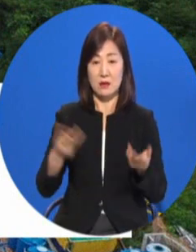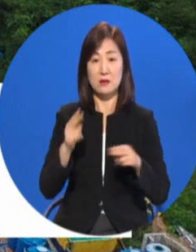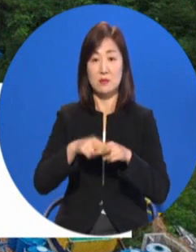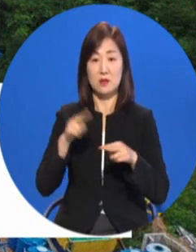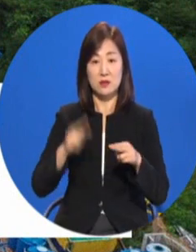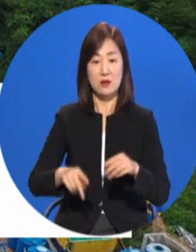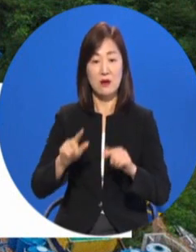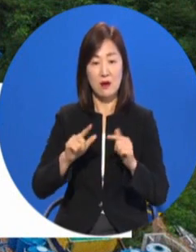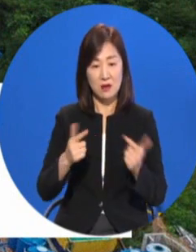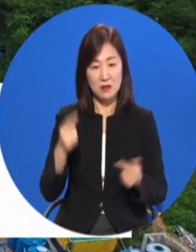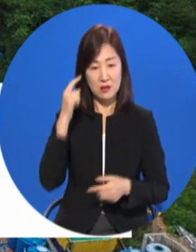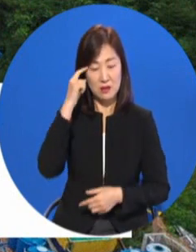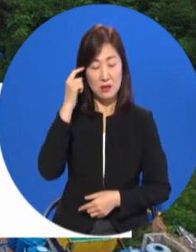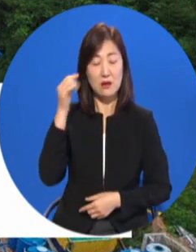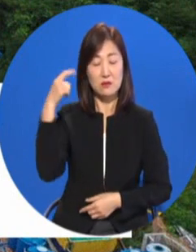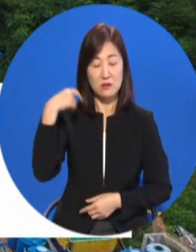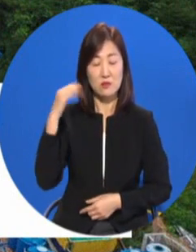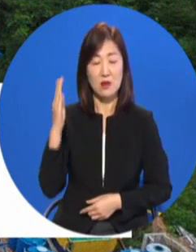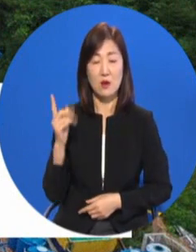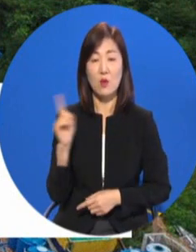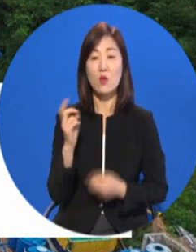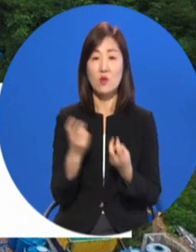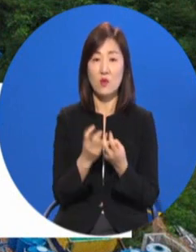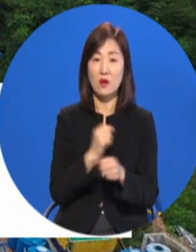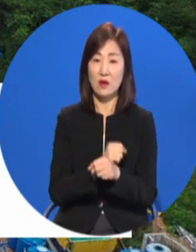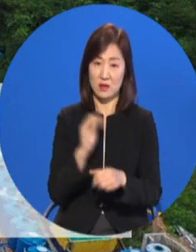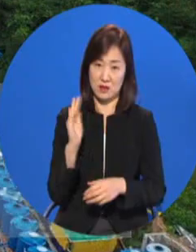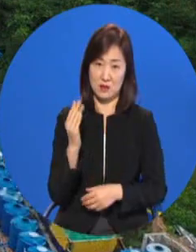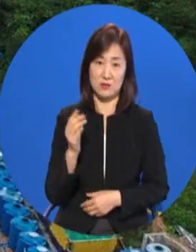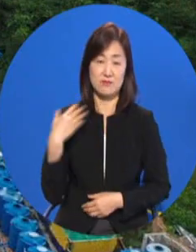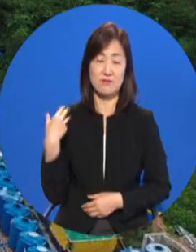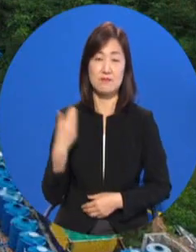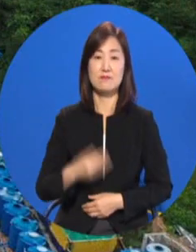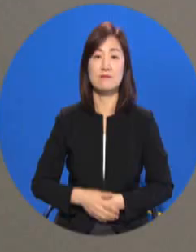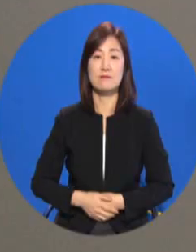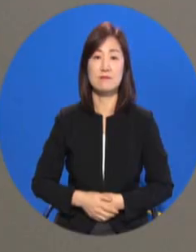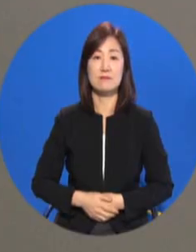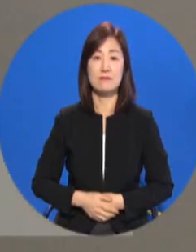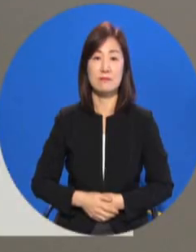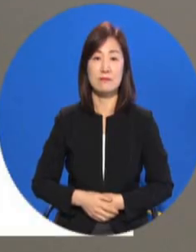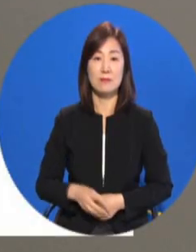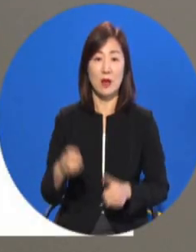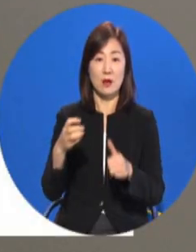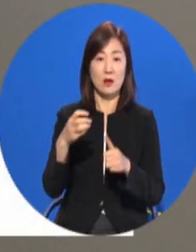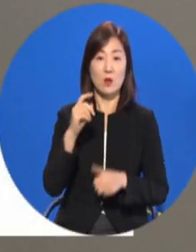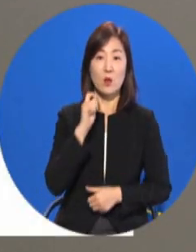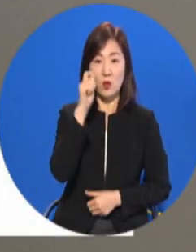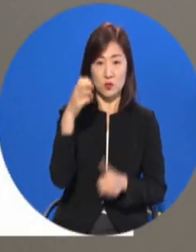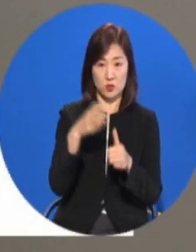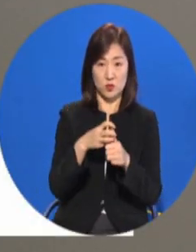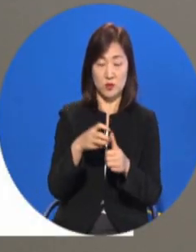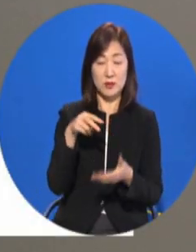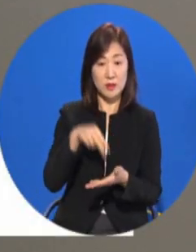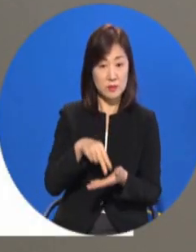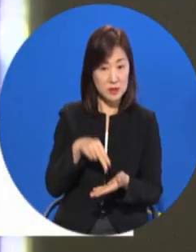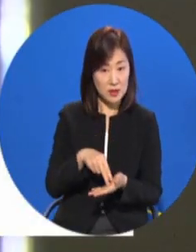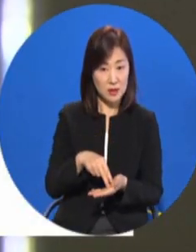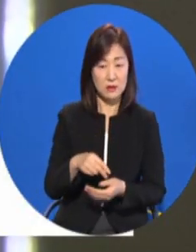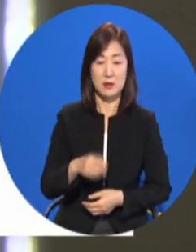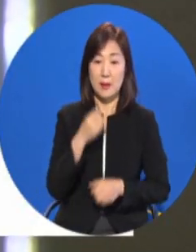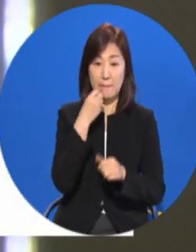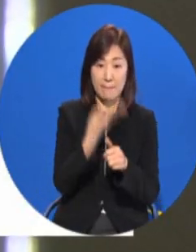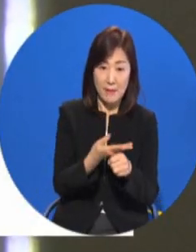생각은 꼬마 품어 보통 할꺼고 공군은 다른 유출자 를 찾으려 한 건 공직기강